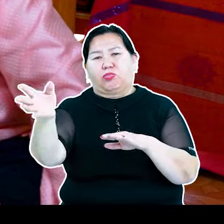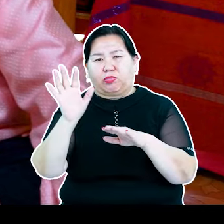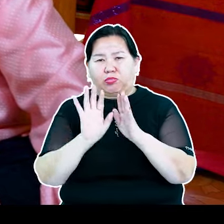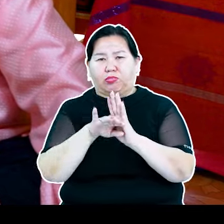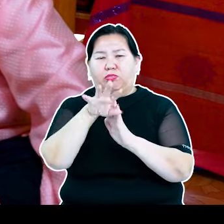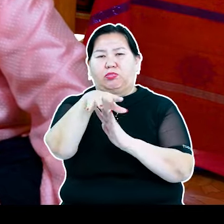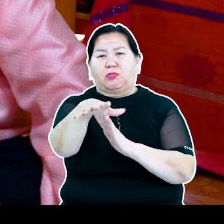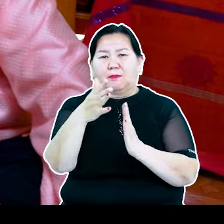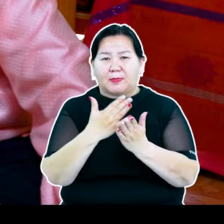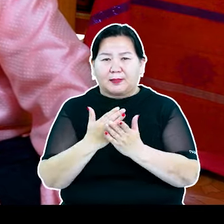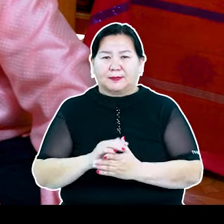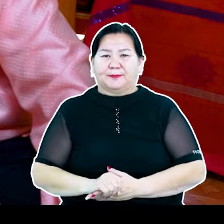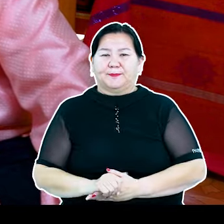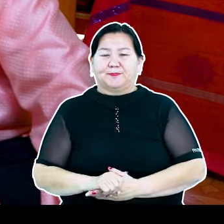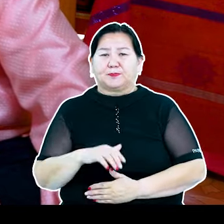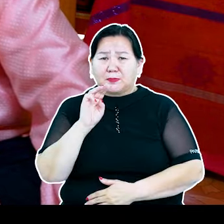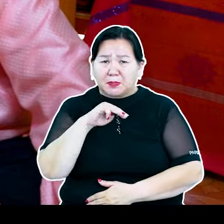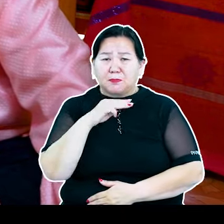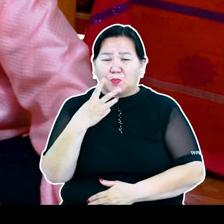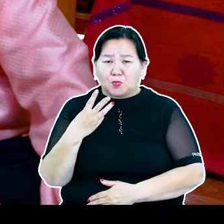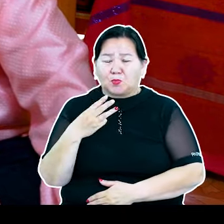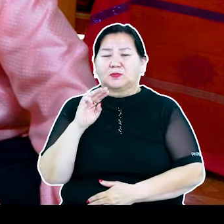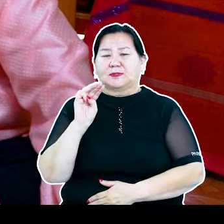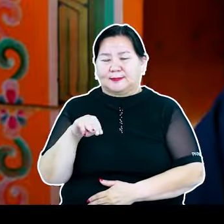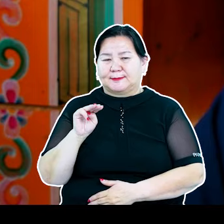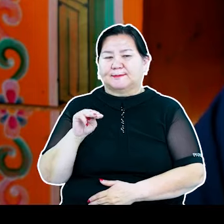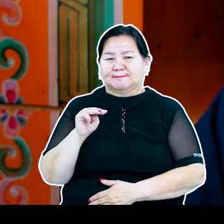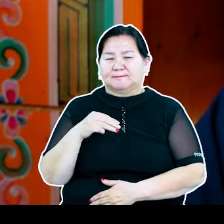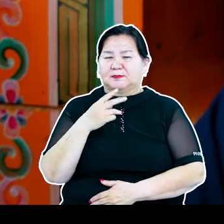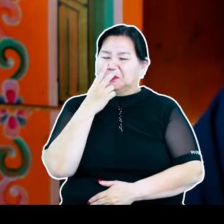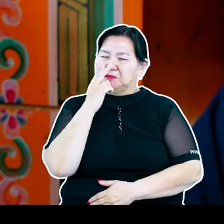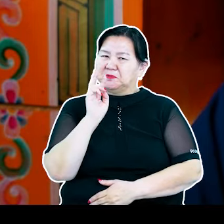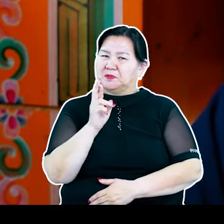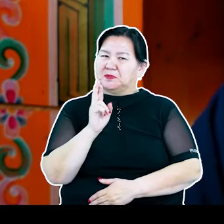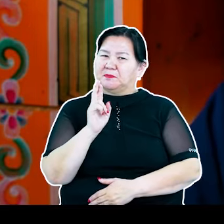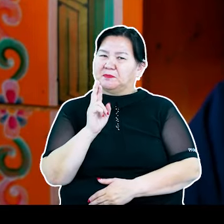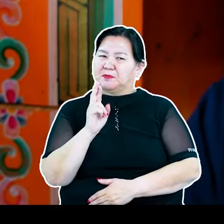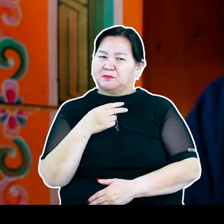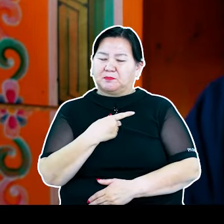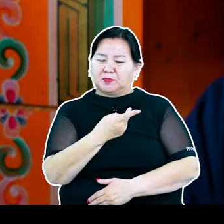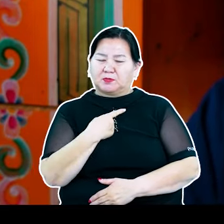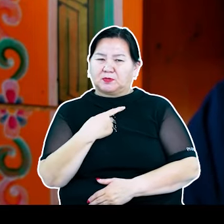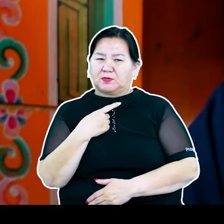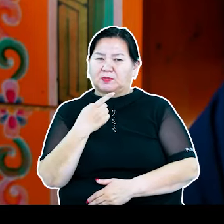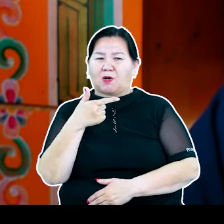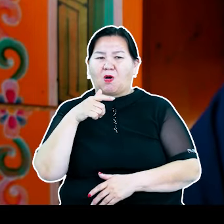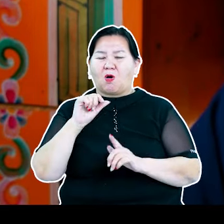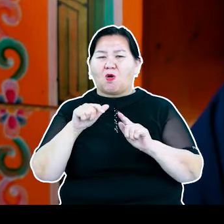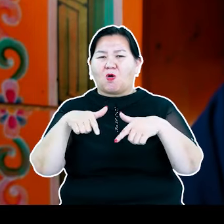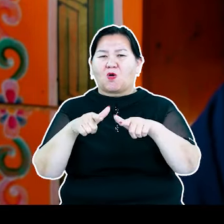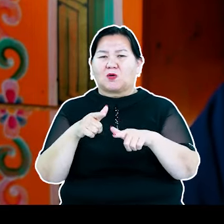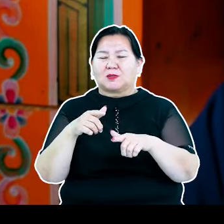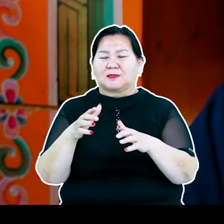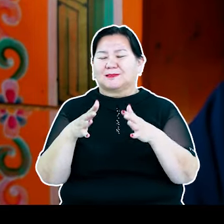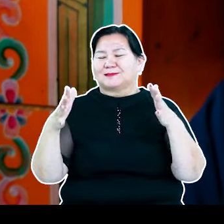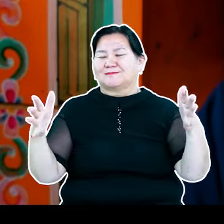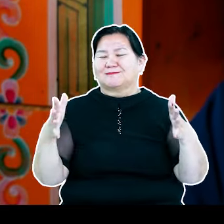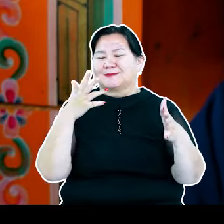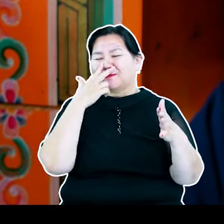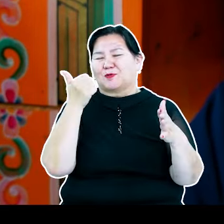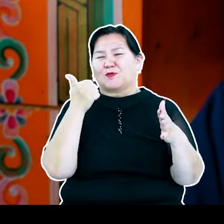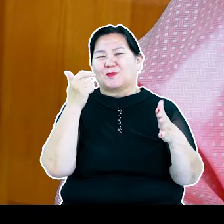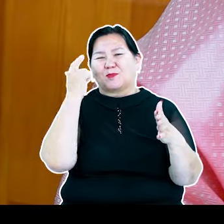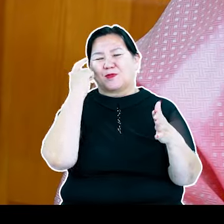дээ. Оо, тийм үү? Тийм ээ. Яста ачи юм аа. Бид хоёр голын манаас их болчлоо гэж